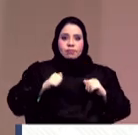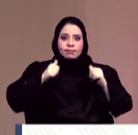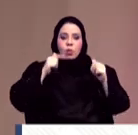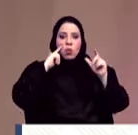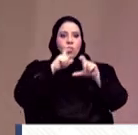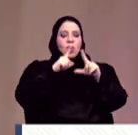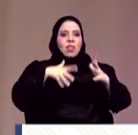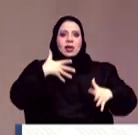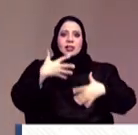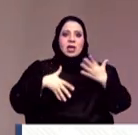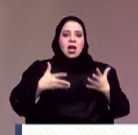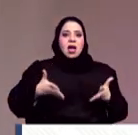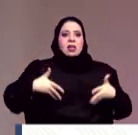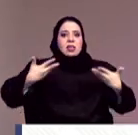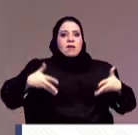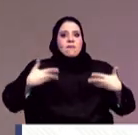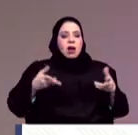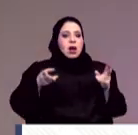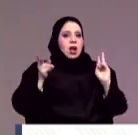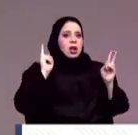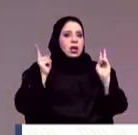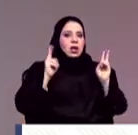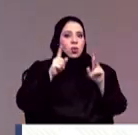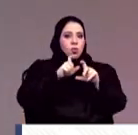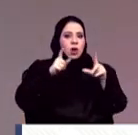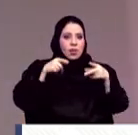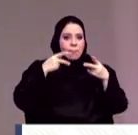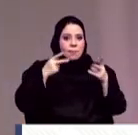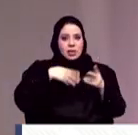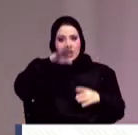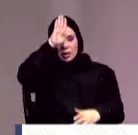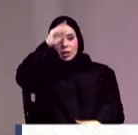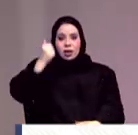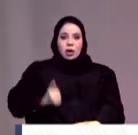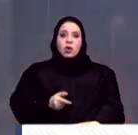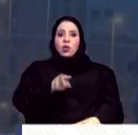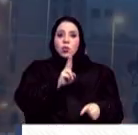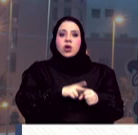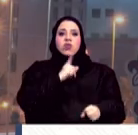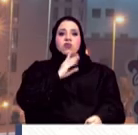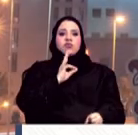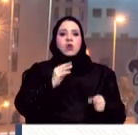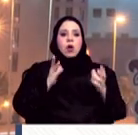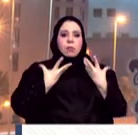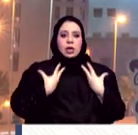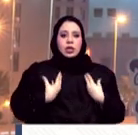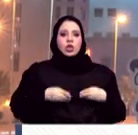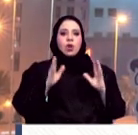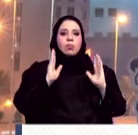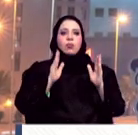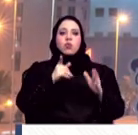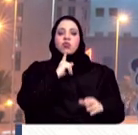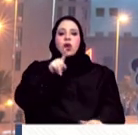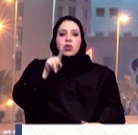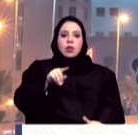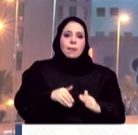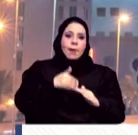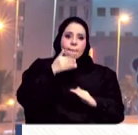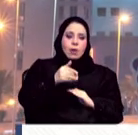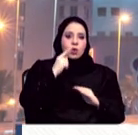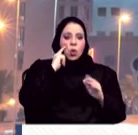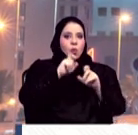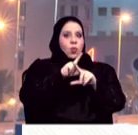تعكس جانبا من مظاهر الاحتفال بذكرى توالي جلالته مقاليد الحكم وذلك خلال ايام عيد الفطر والايام التي